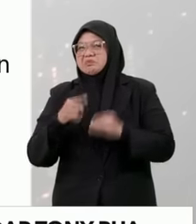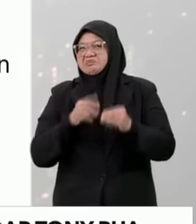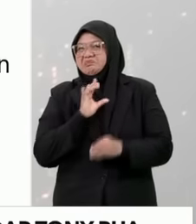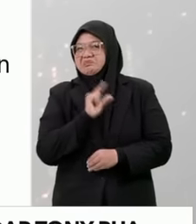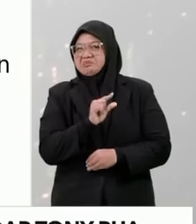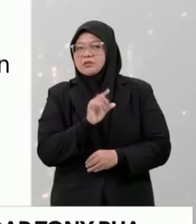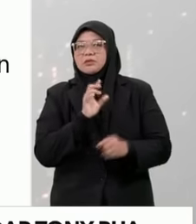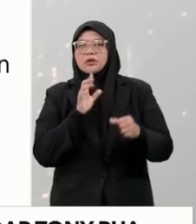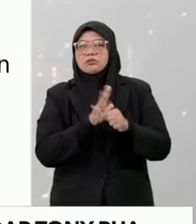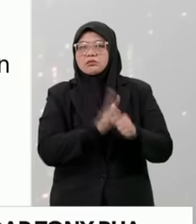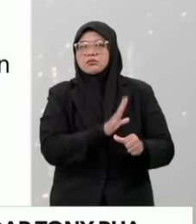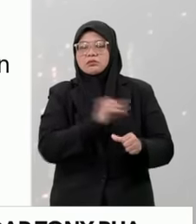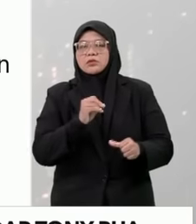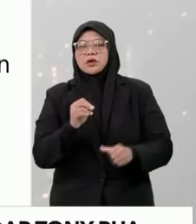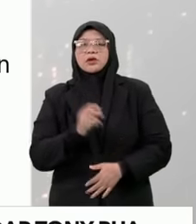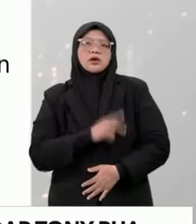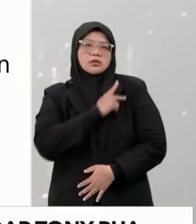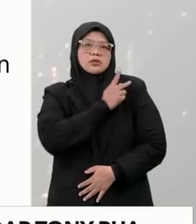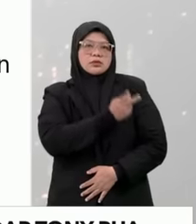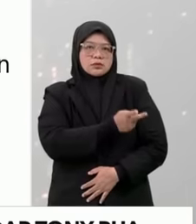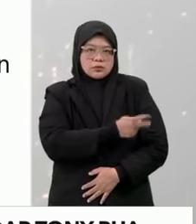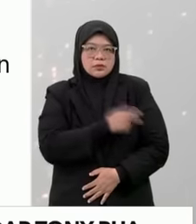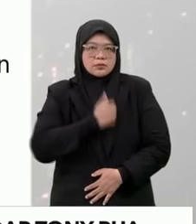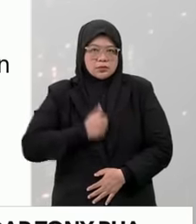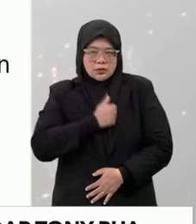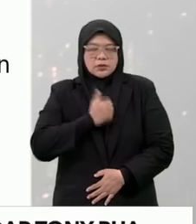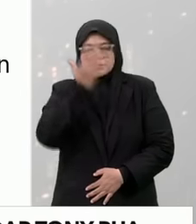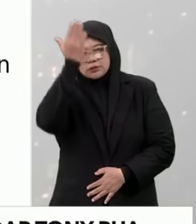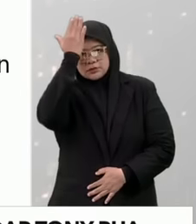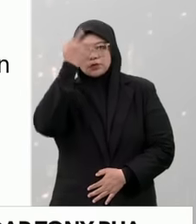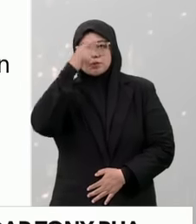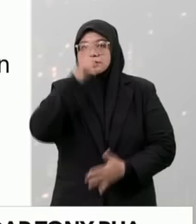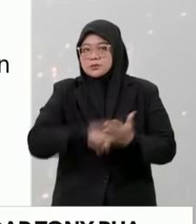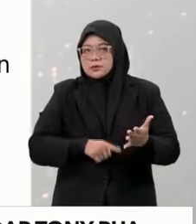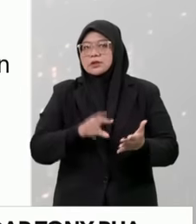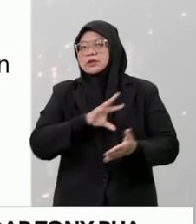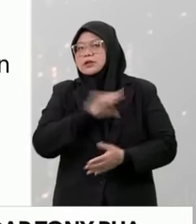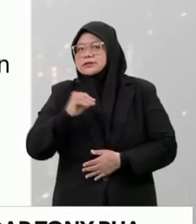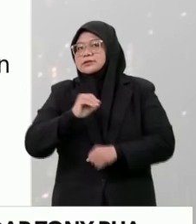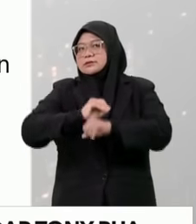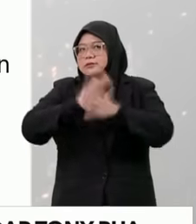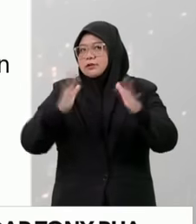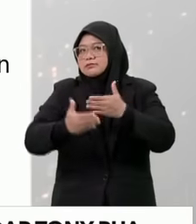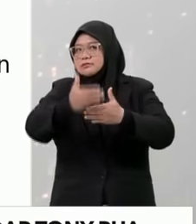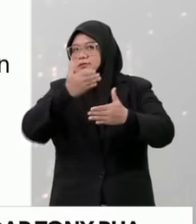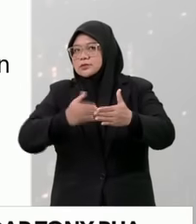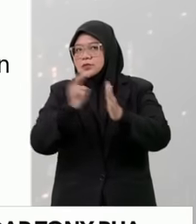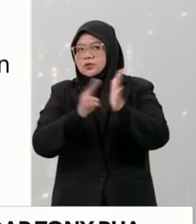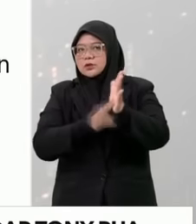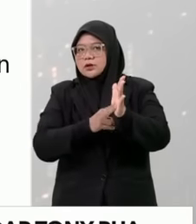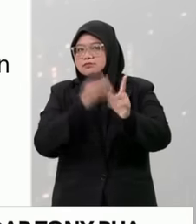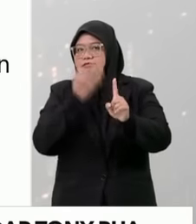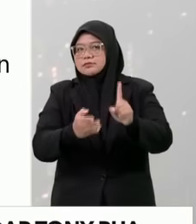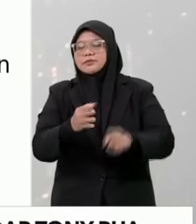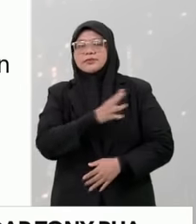meremeh dan mempermainkan kuasa pengampunan seri Paduka Baginda yang di-pertuan agong Bahkan secara jelas membelakangi perlembagaan persekutuan